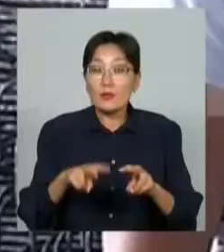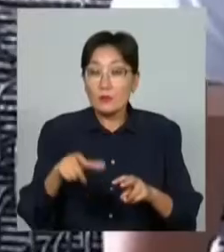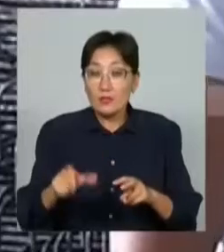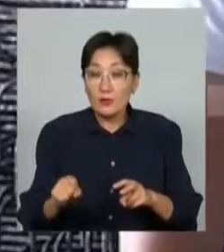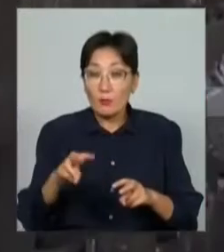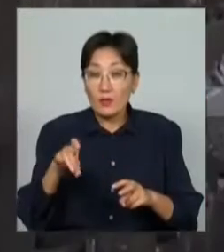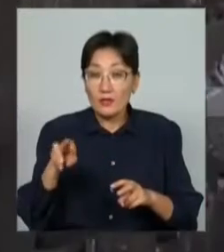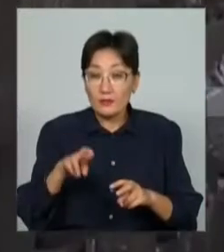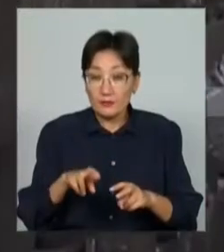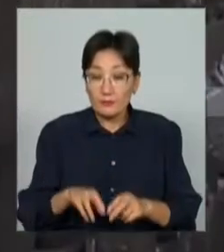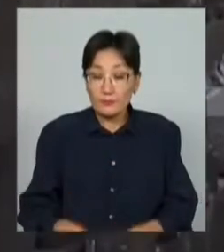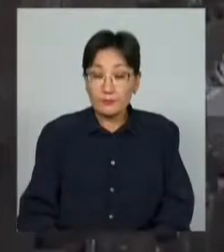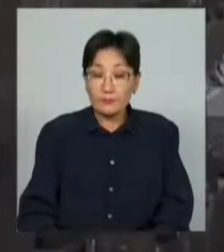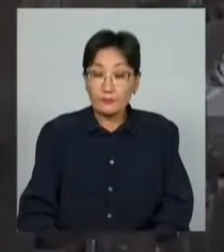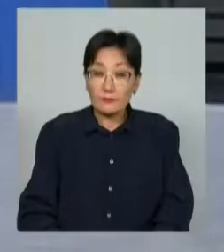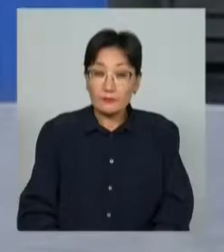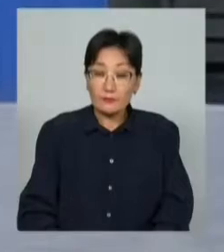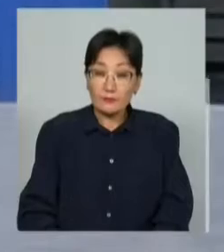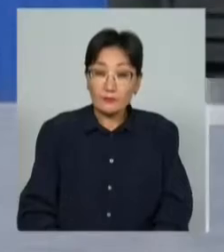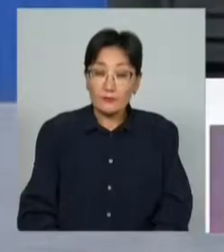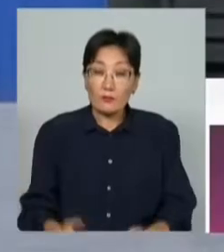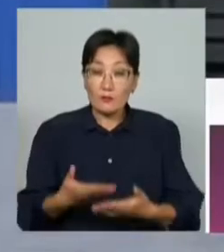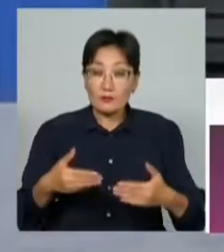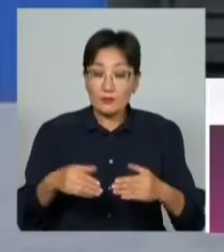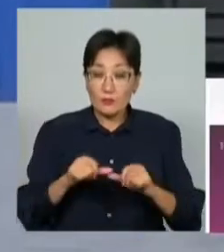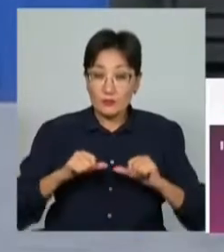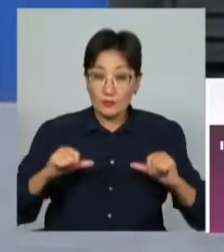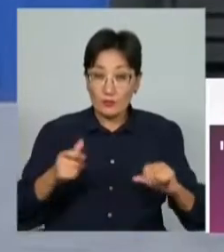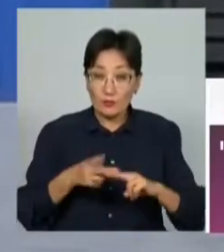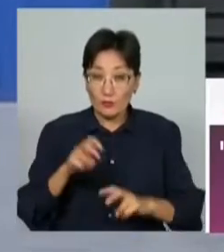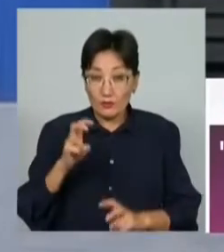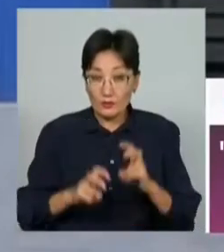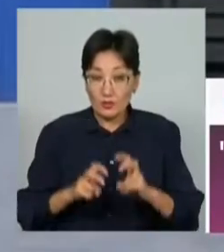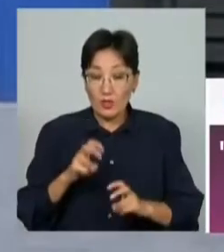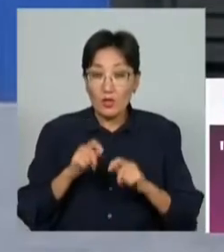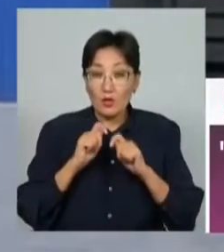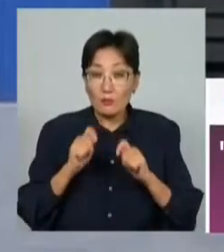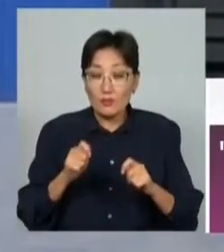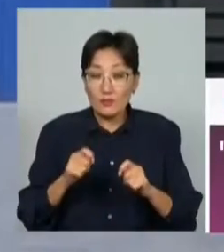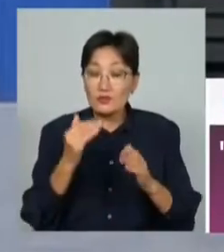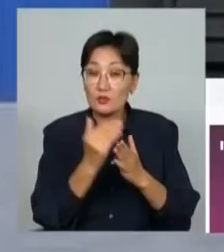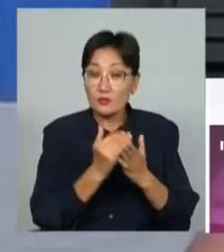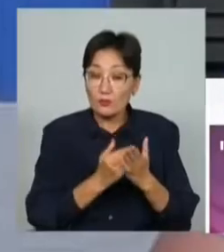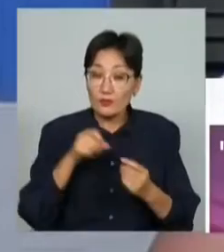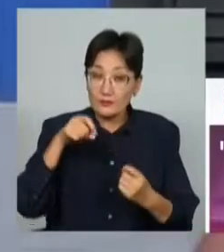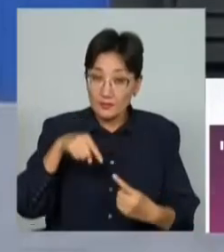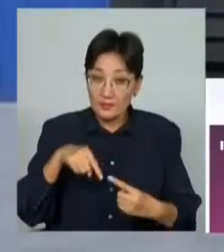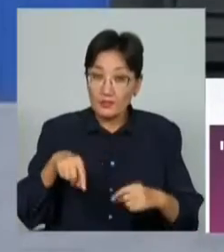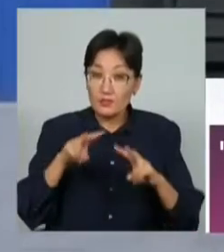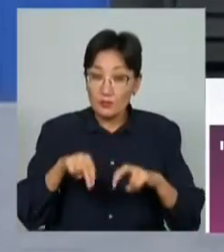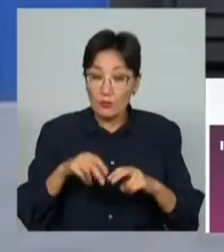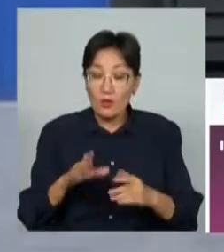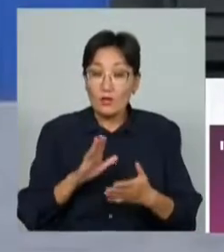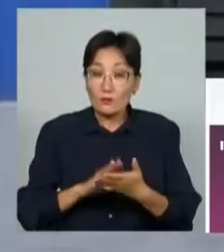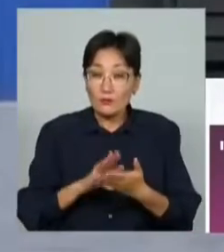тағайындалыпты. Наша комиссия проверяет это предприятие. Біздің комиссия бұл кәсіпорындардың сыйлық критерийлеріне сәйкестігін тексереді.